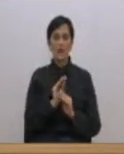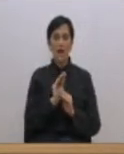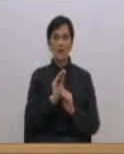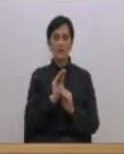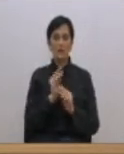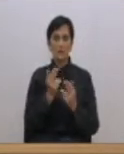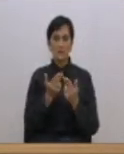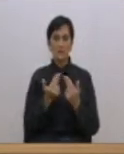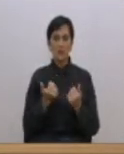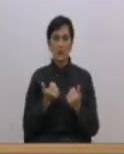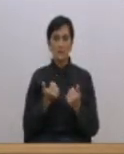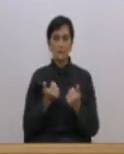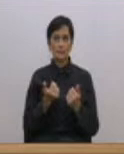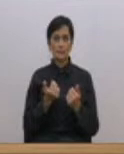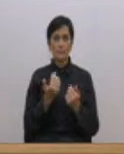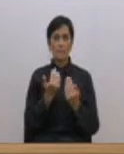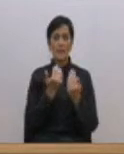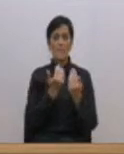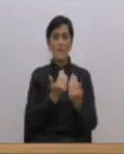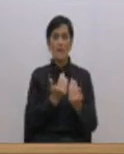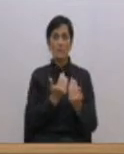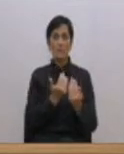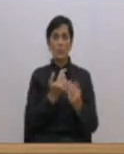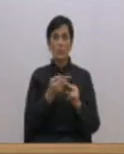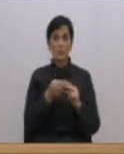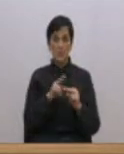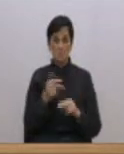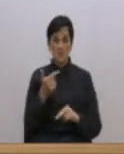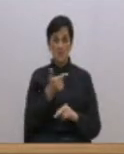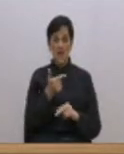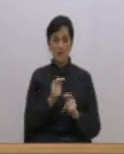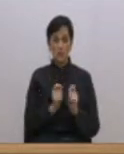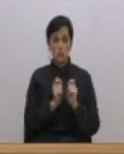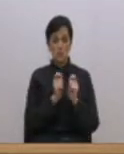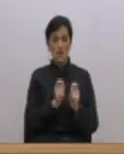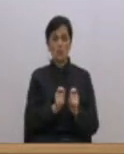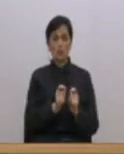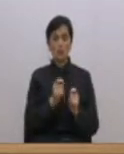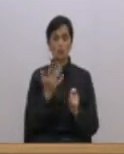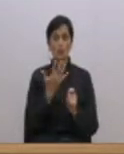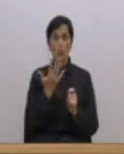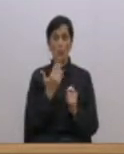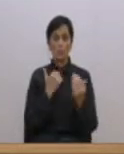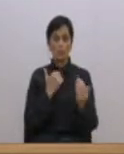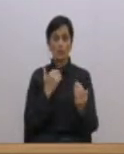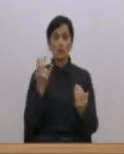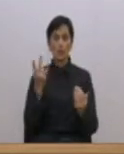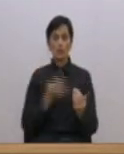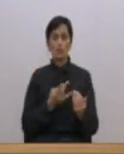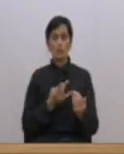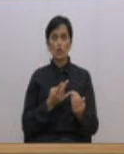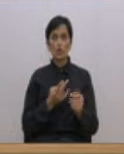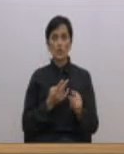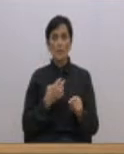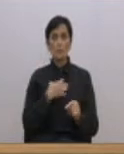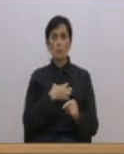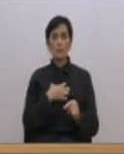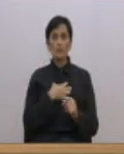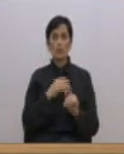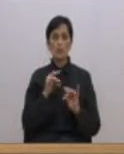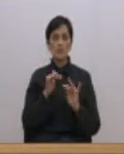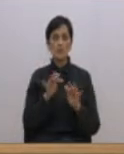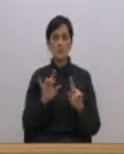da, matvis im garantie bismenice romelic mat cirdebat im nishnovani